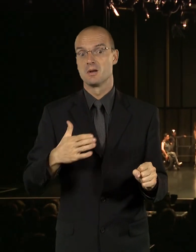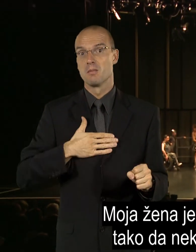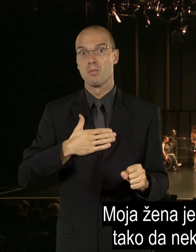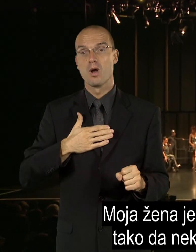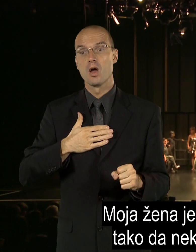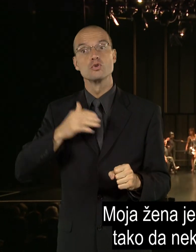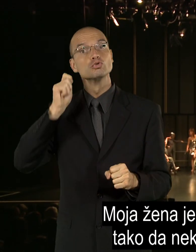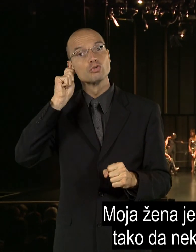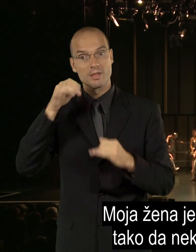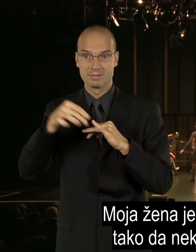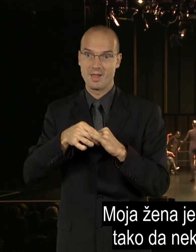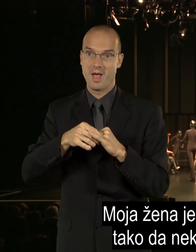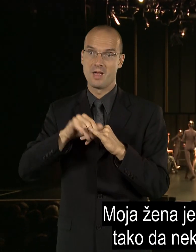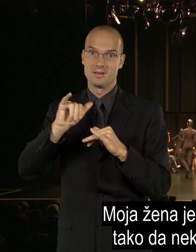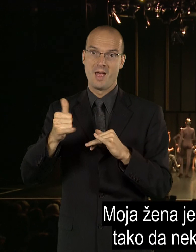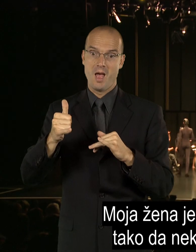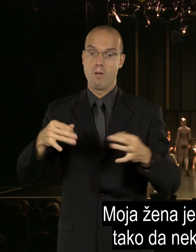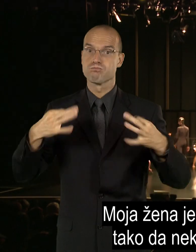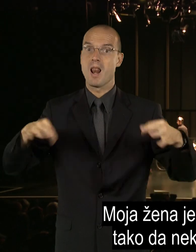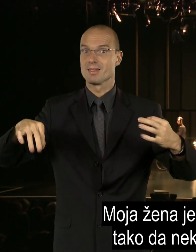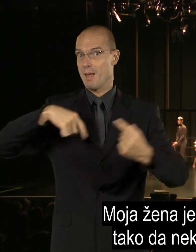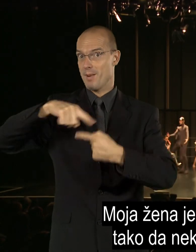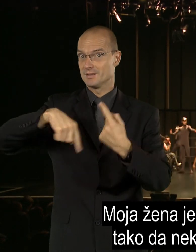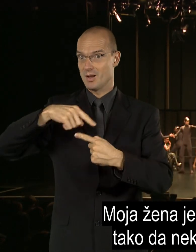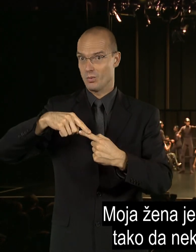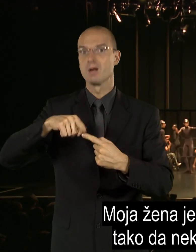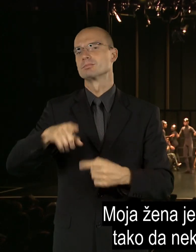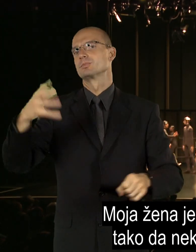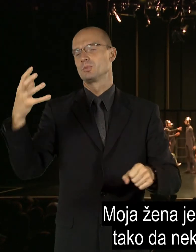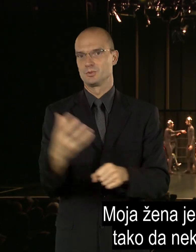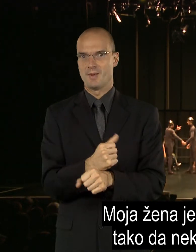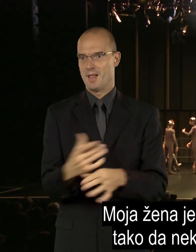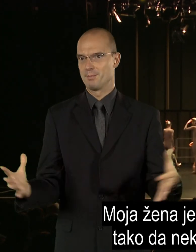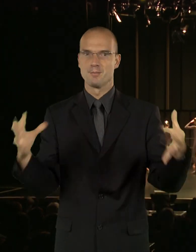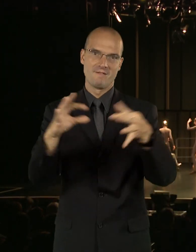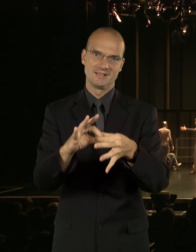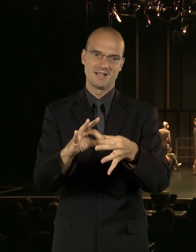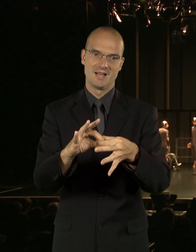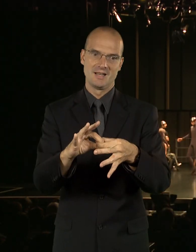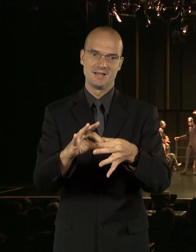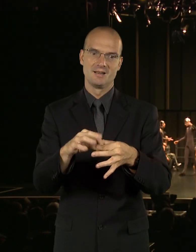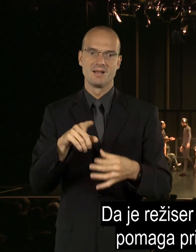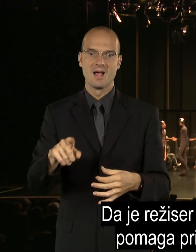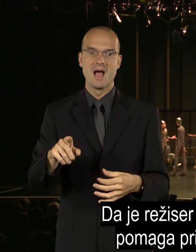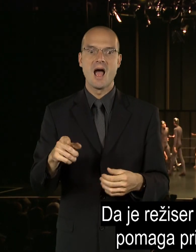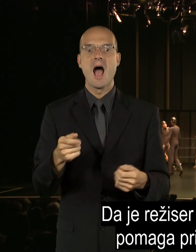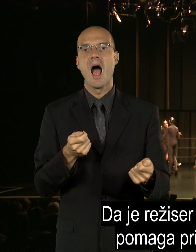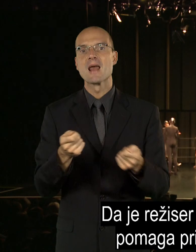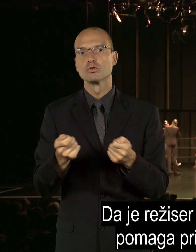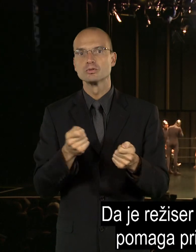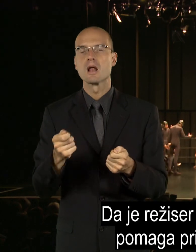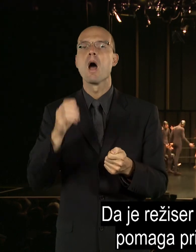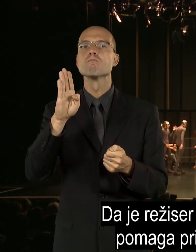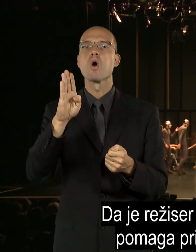Moja žena je baletna plesalka v operi, tako da nekako smo potem lahko to tudi naredili v končni fazi. Torej, da je režiser